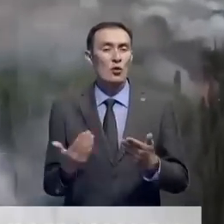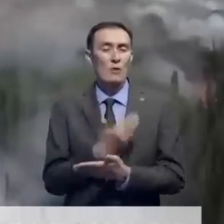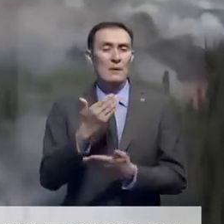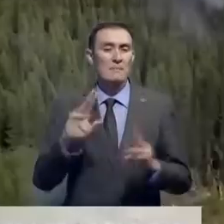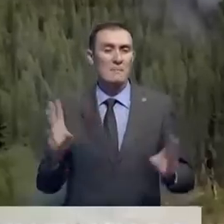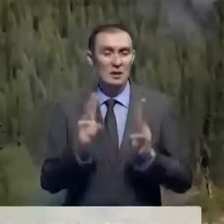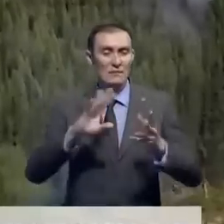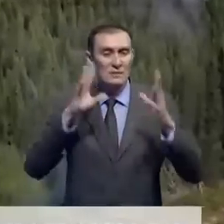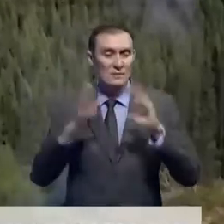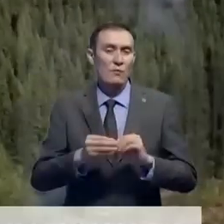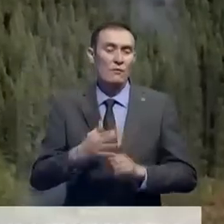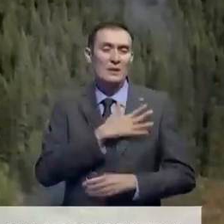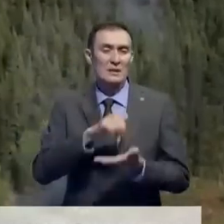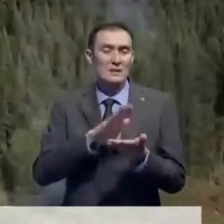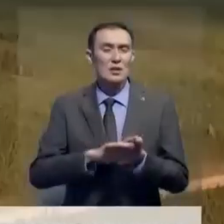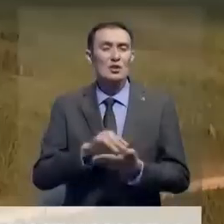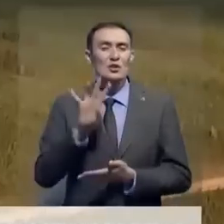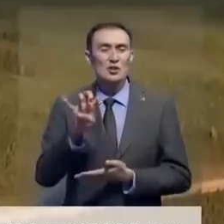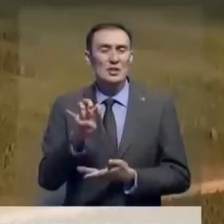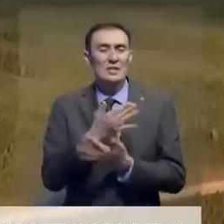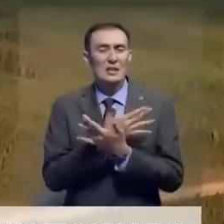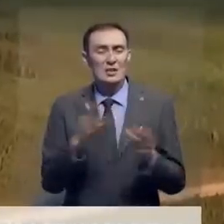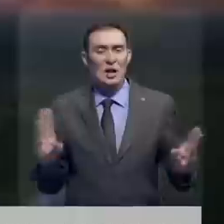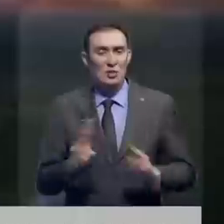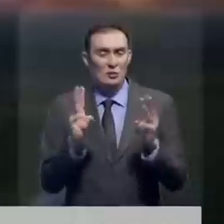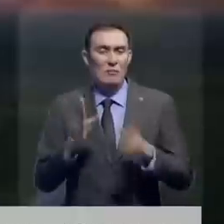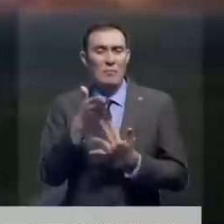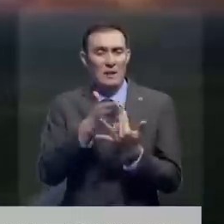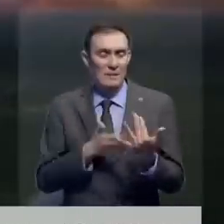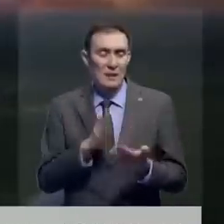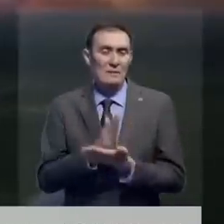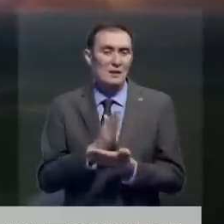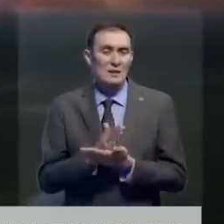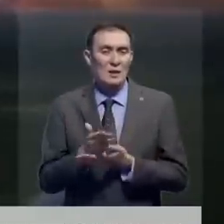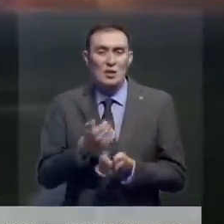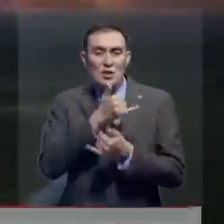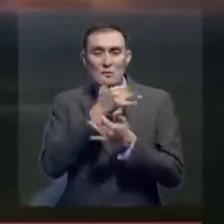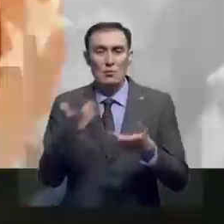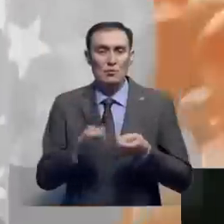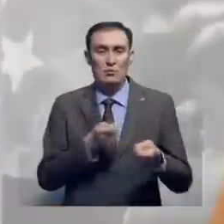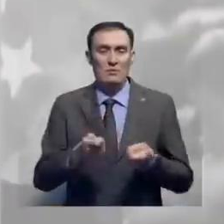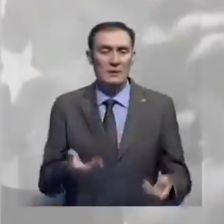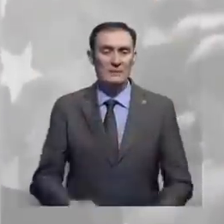пожары всего по стране зарегистрировано более 400 очагов половина из них считаются неуправляемыми